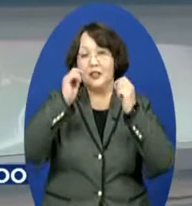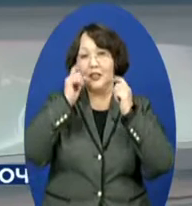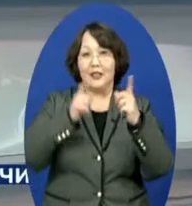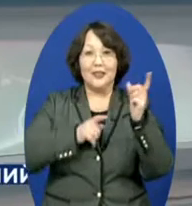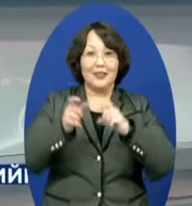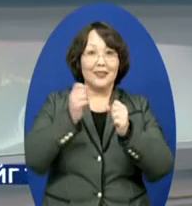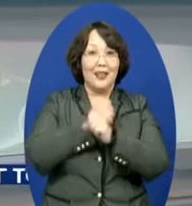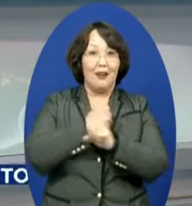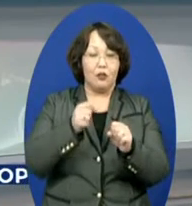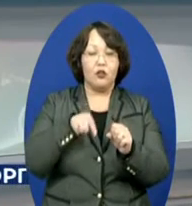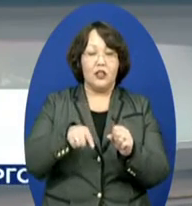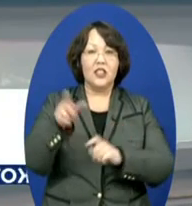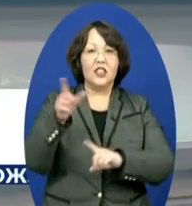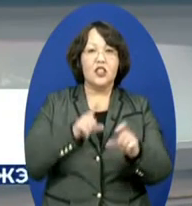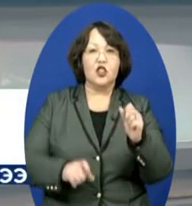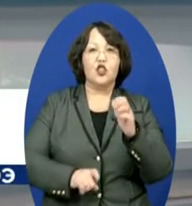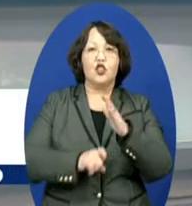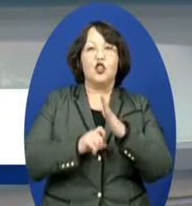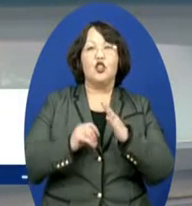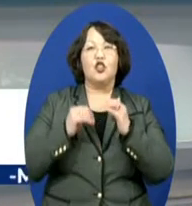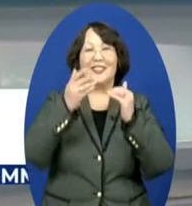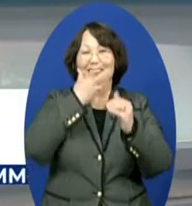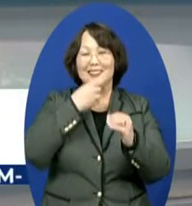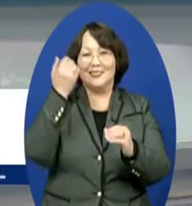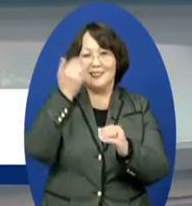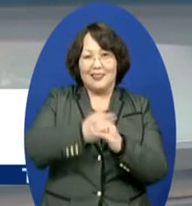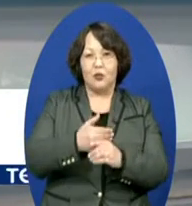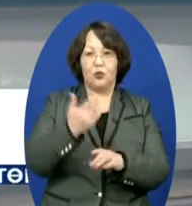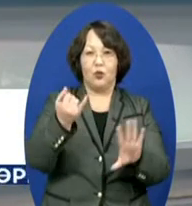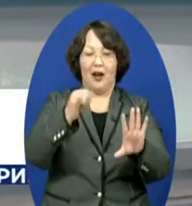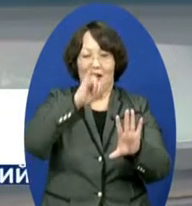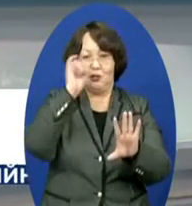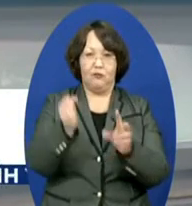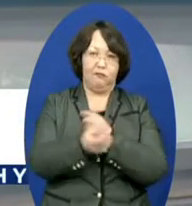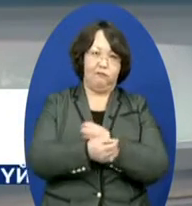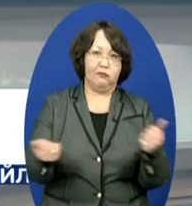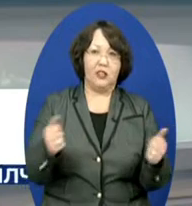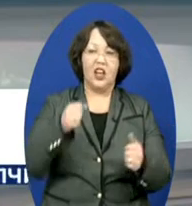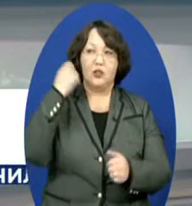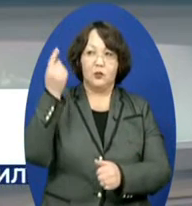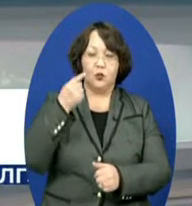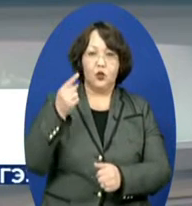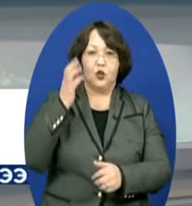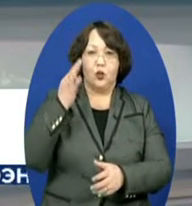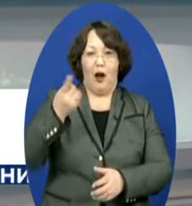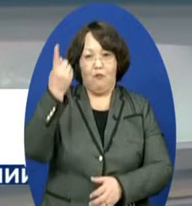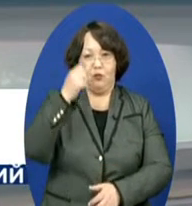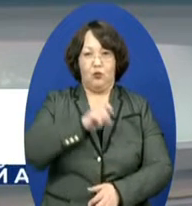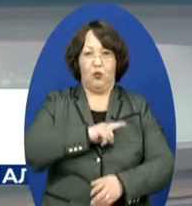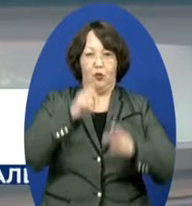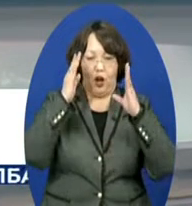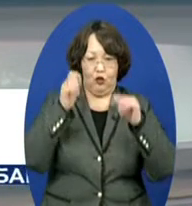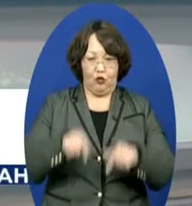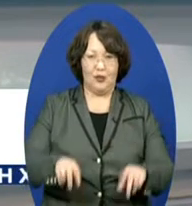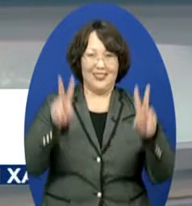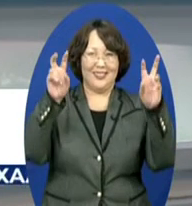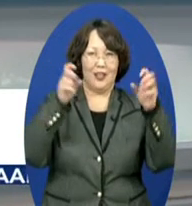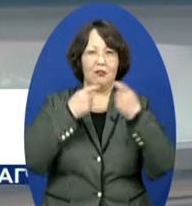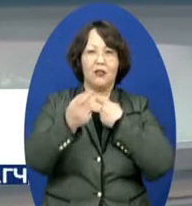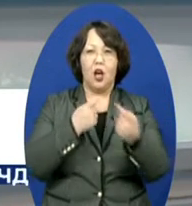Сэргэлтийн бодлогын хүрээнд эдийн засгийн хөгжлийг хязгаарлагч 6 асуудлыг шийдвэрлэн нэн тэргуунд эрчим хүч хэрэглэж өнөөдөр салбарын үнэн төрхтэй нүүр